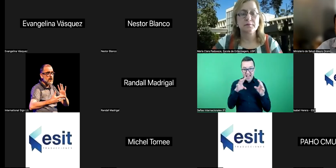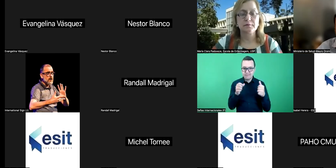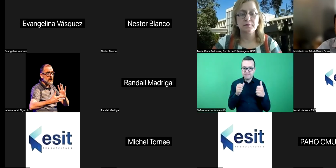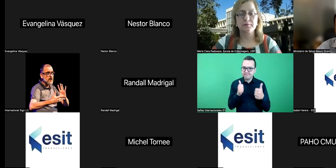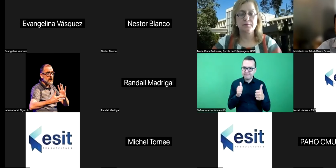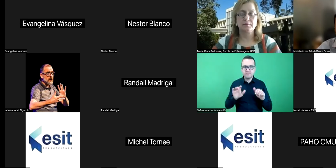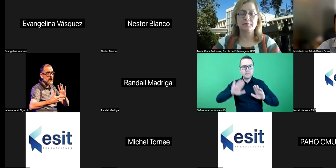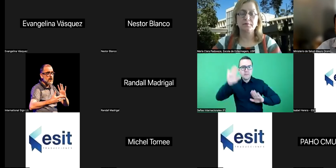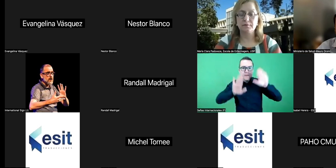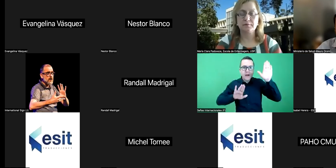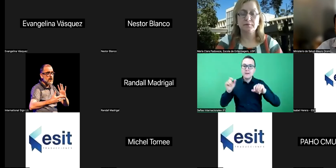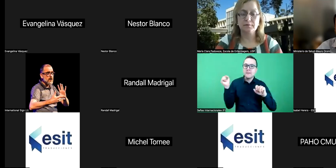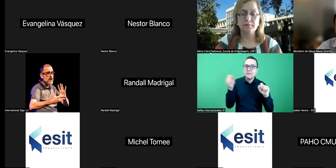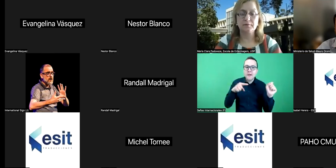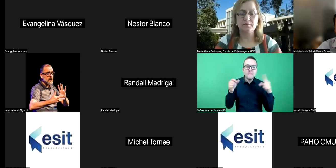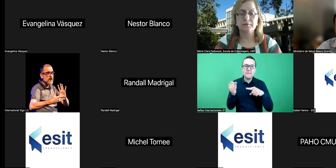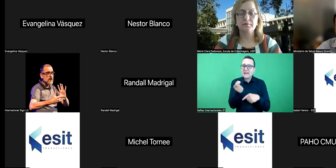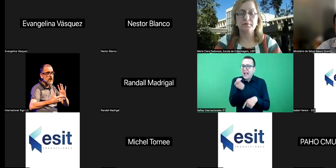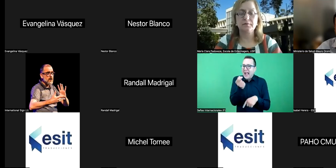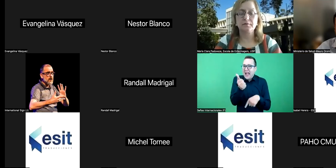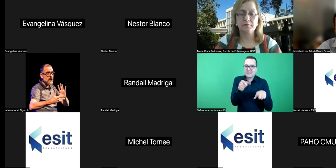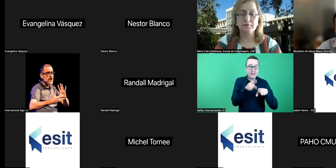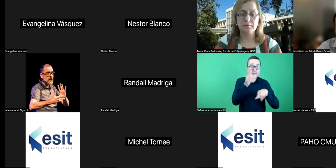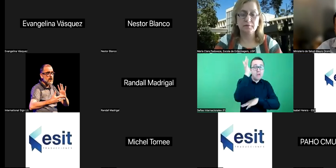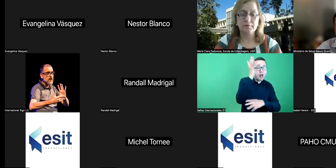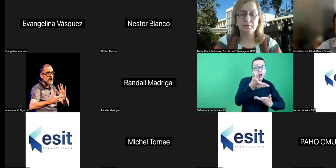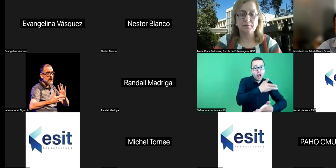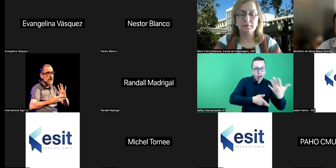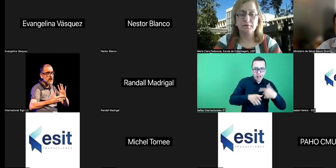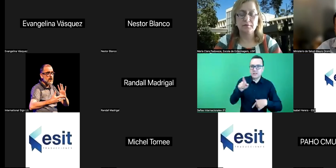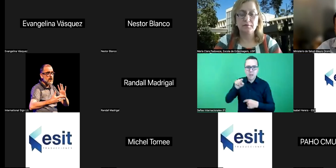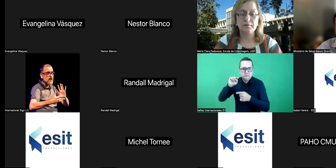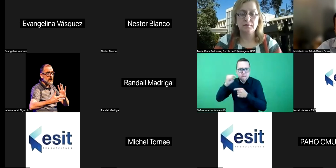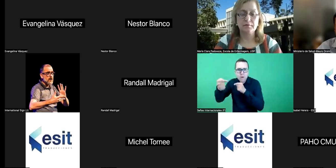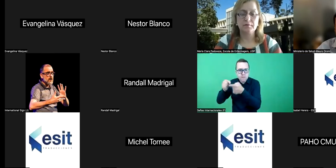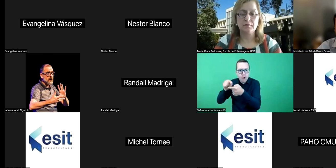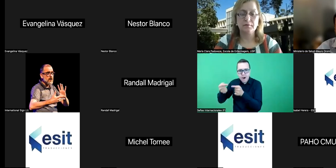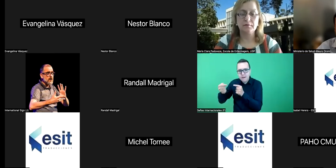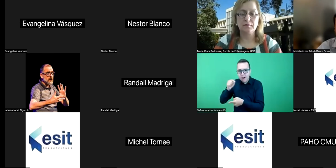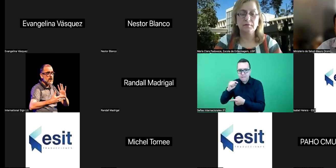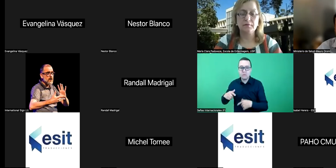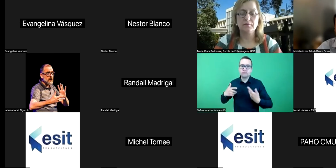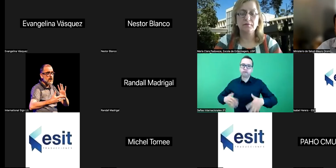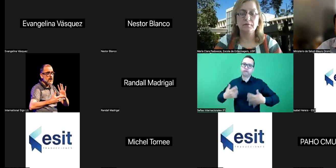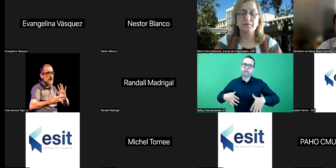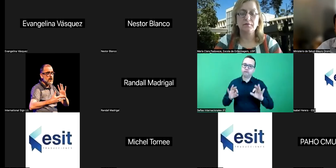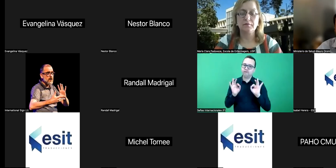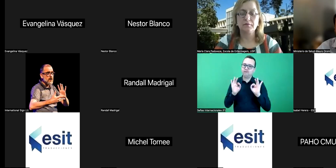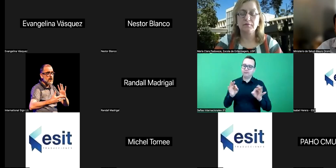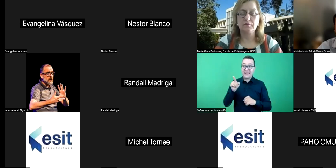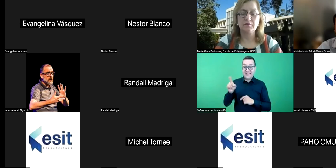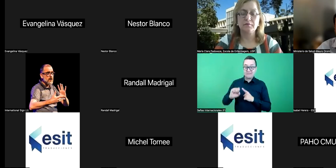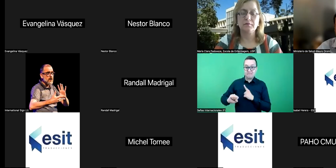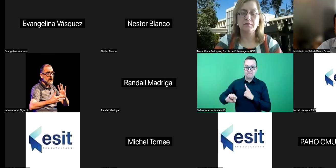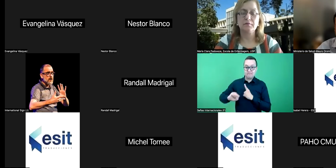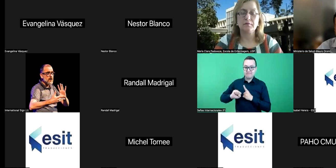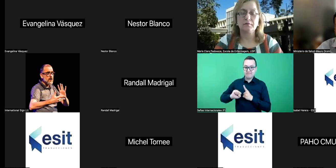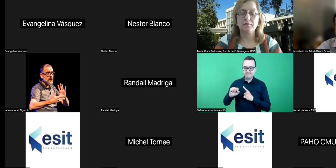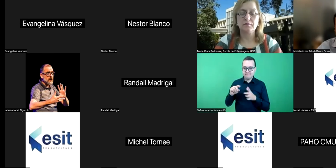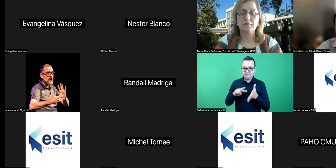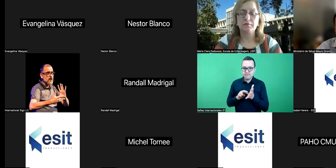chat. C'est presque aussi riche que la discussion qu'on a eue avec les panélistes. C'est vraiment un défi de